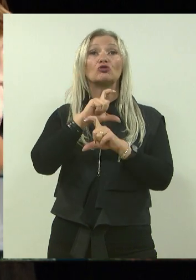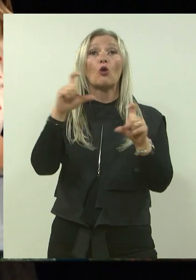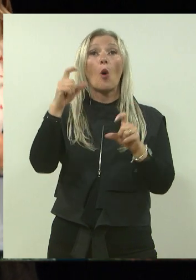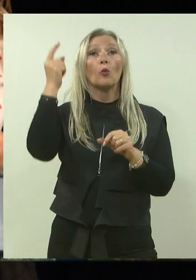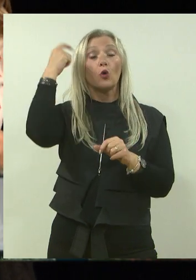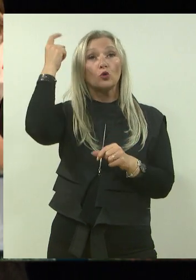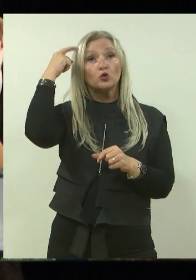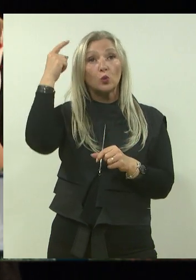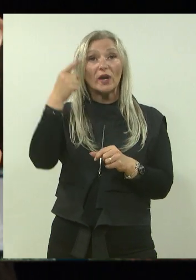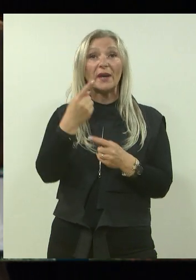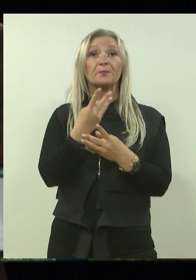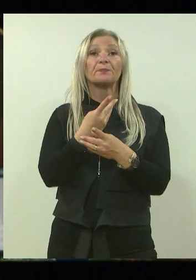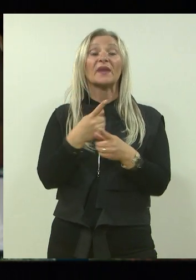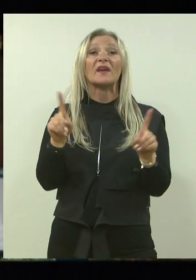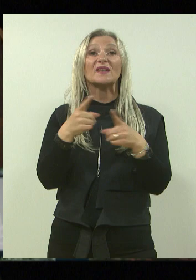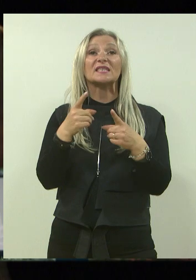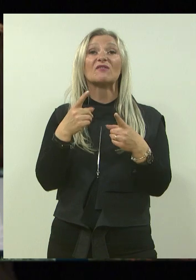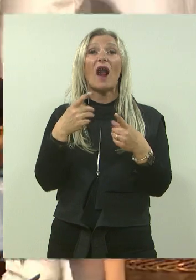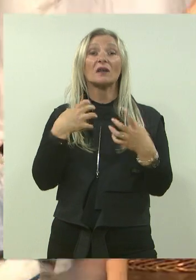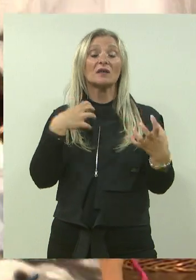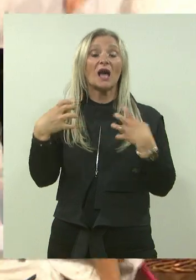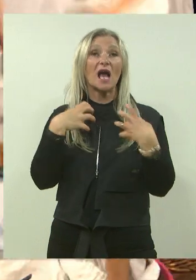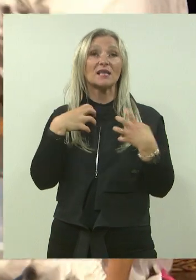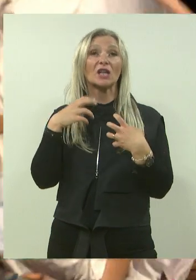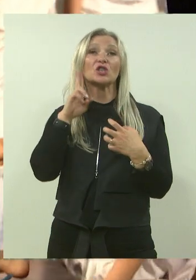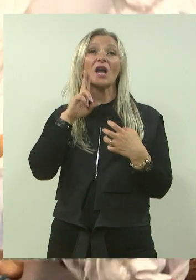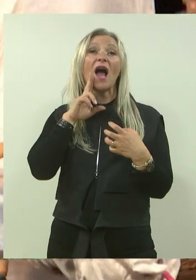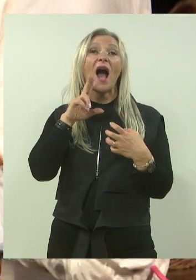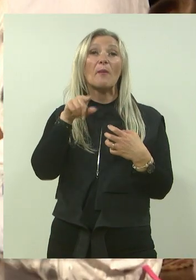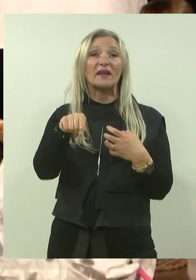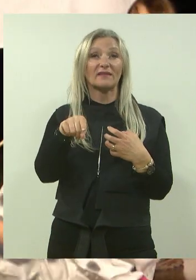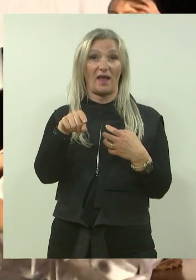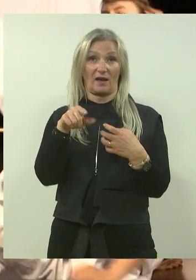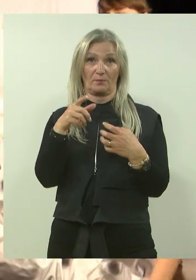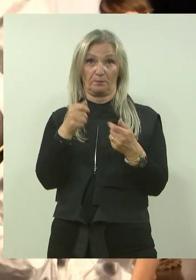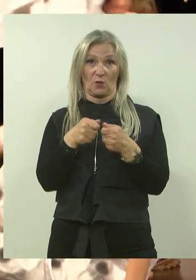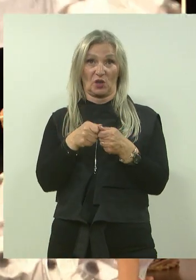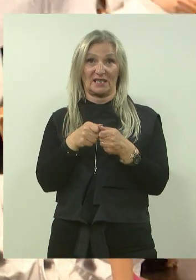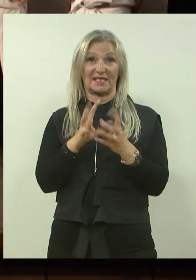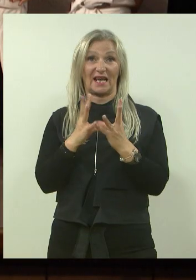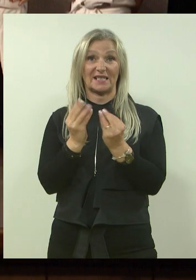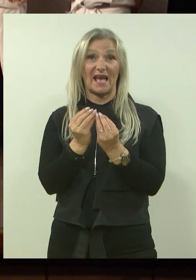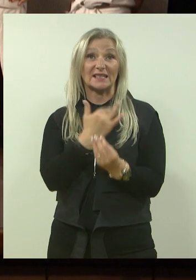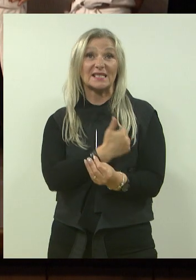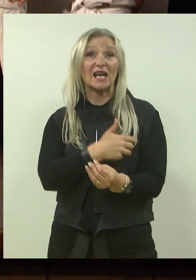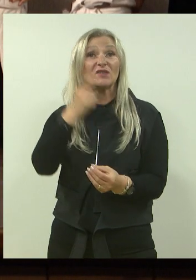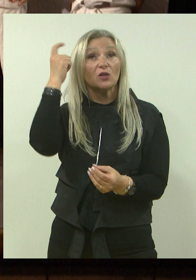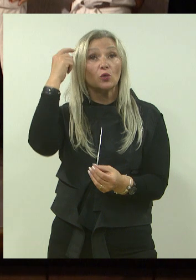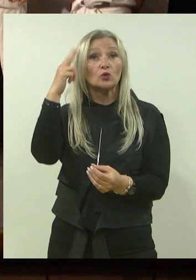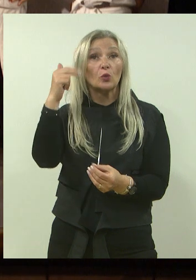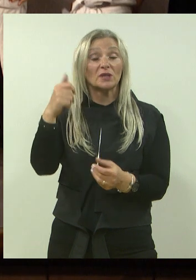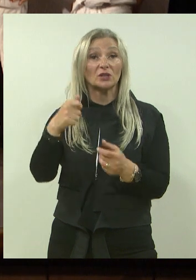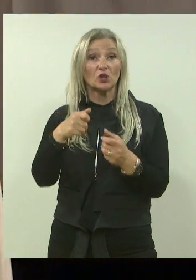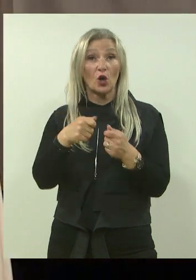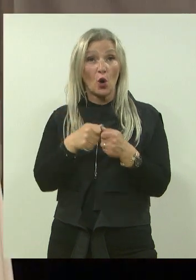godine održan Festival kazališnih amatera Međimurja. Festival kazališnih amatera organizirala je Zajednica hrvatskih kulturno-umjetničkih